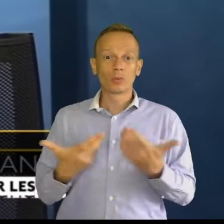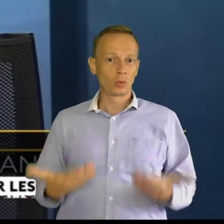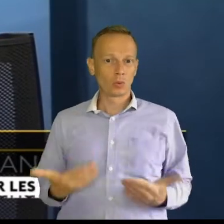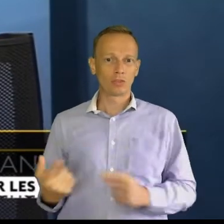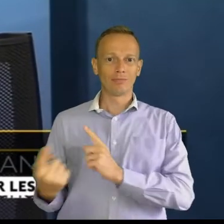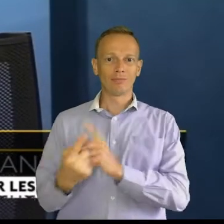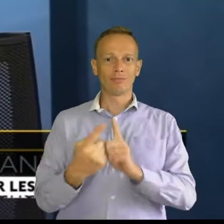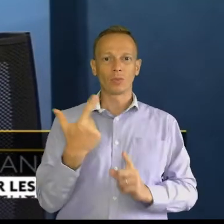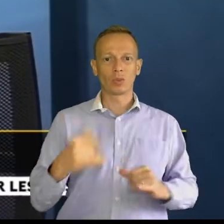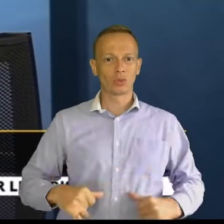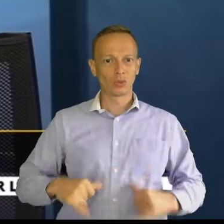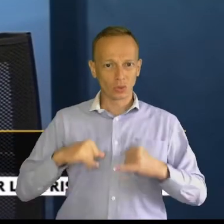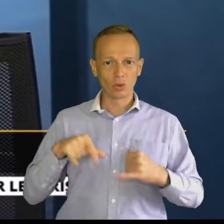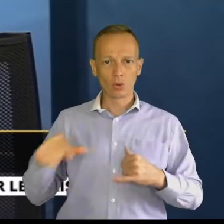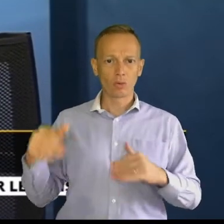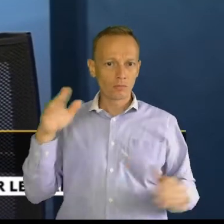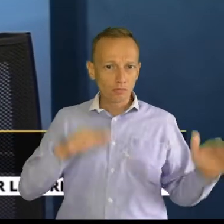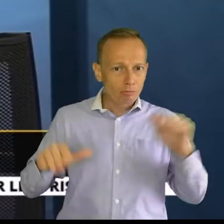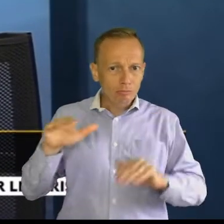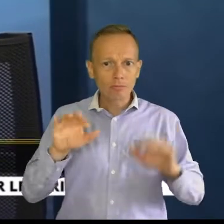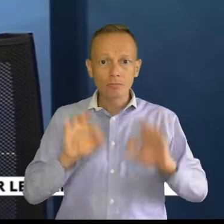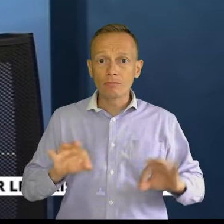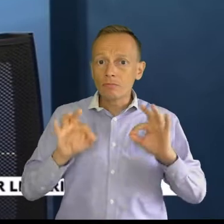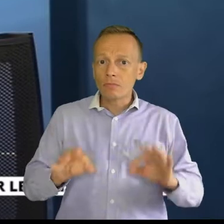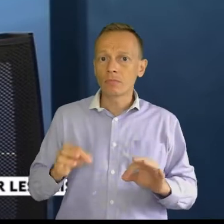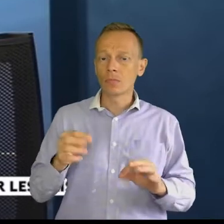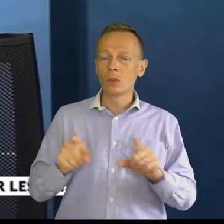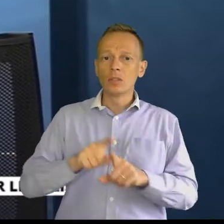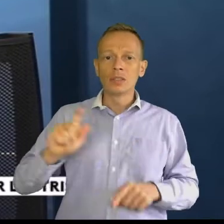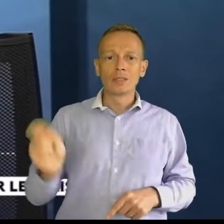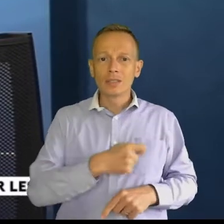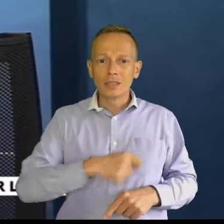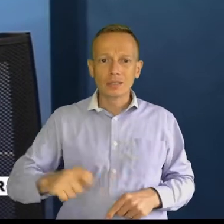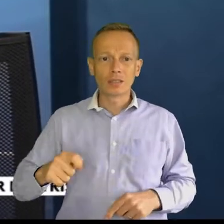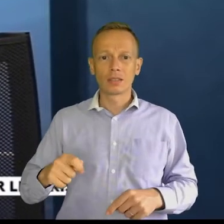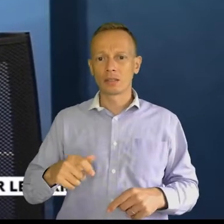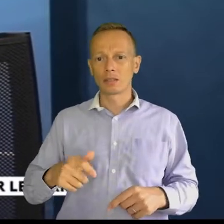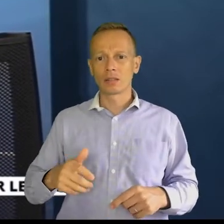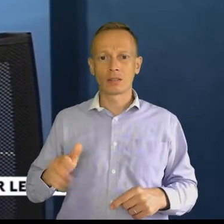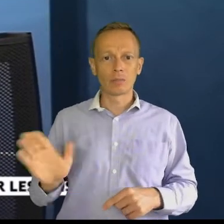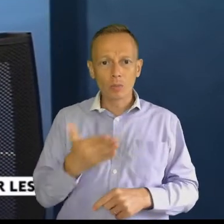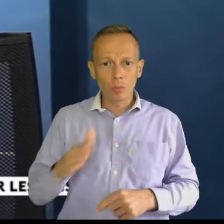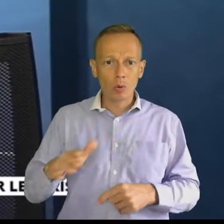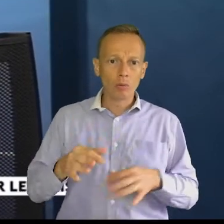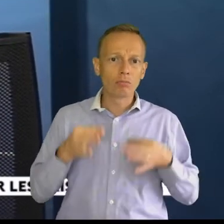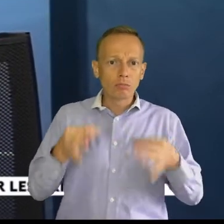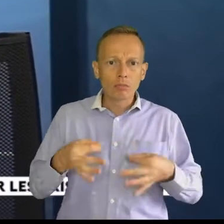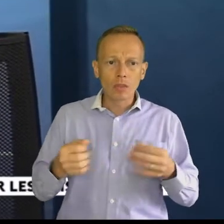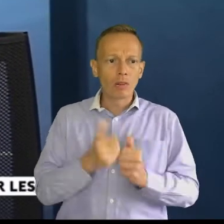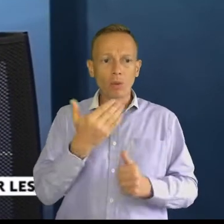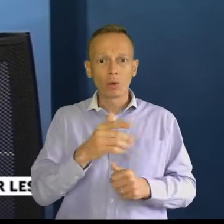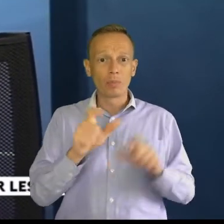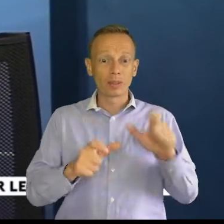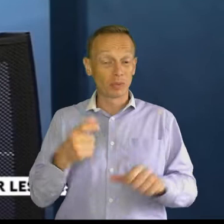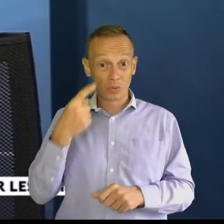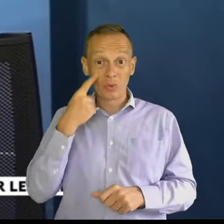pourrez rencontrer 2 jeunes porteurs de trisomie 21 qui pratiquent de la natation en milieu ordinaire, qui pratiquent le tennis de table en milieu ordinaire, et ça, c'est